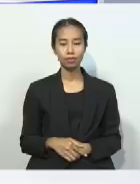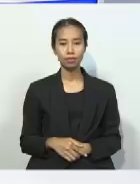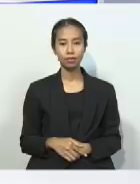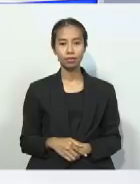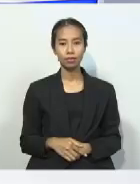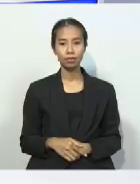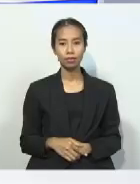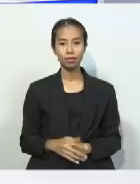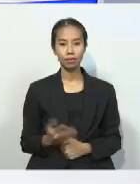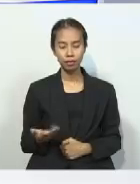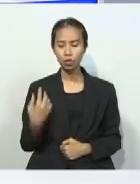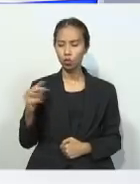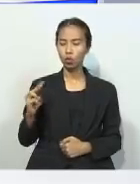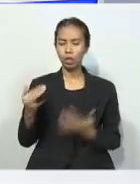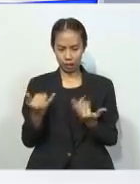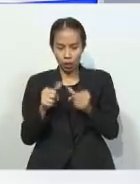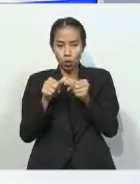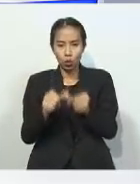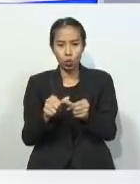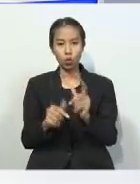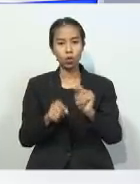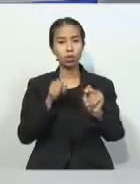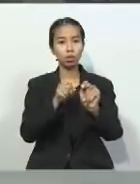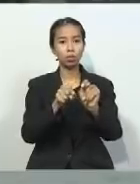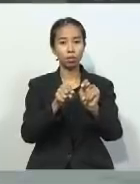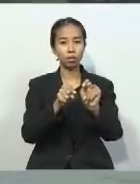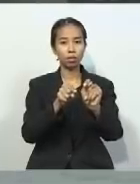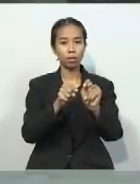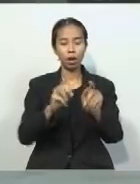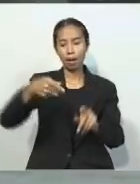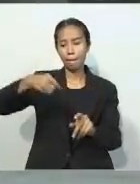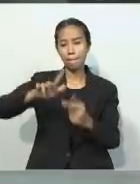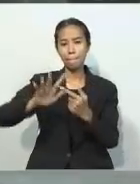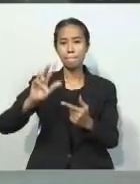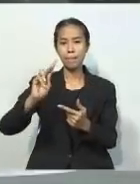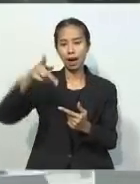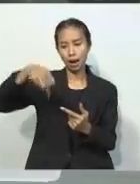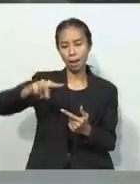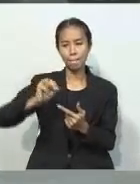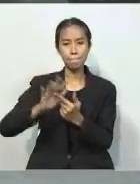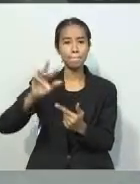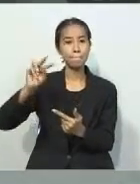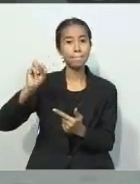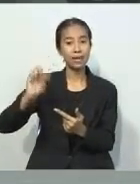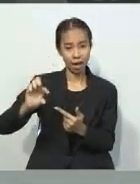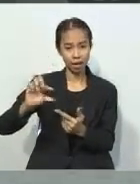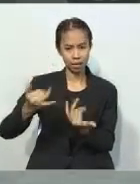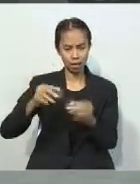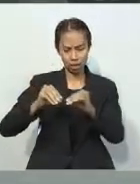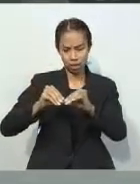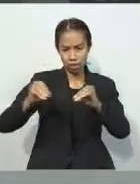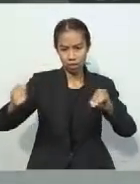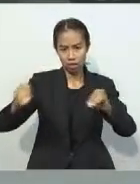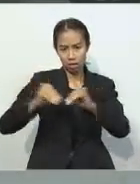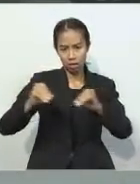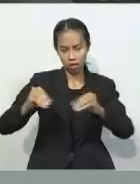คุณกอแก้วคุณปรีดาครับตอนนี้ผมอยู่ที่ตำบลปากกระดาฝั่งตะวันออกนะครับจุดนี้ห่างจากไปชุ